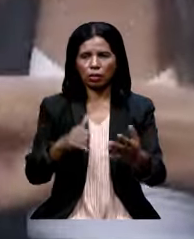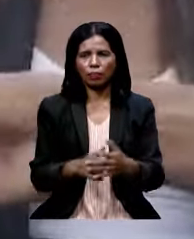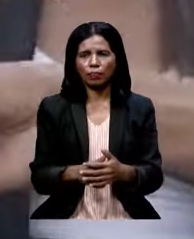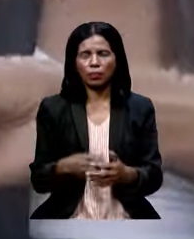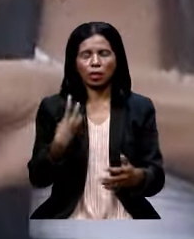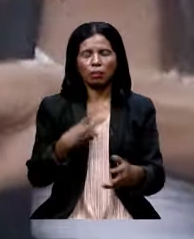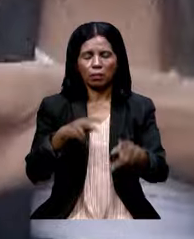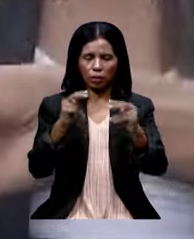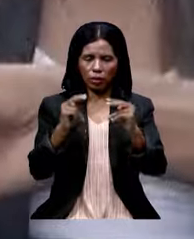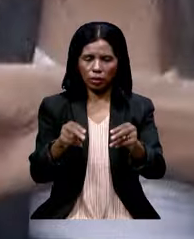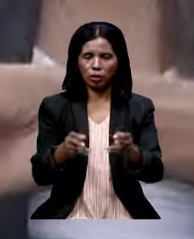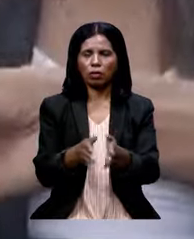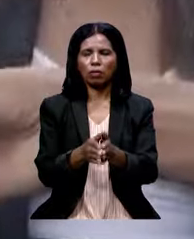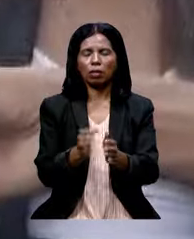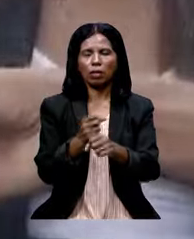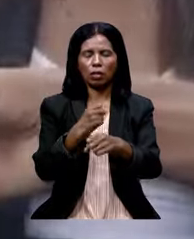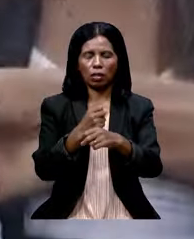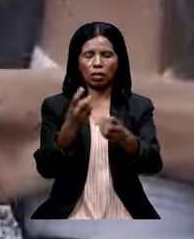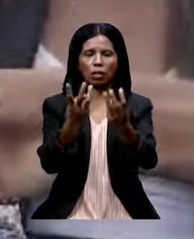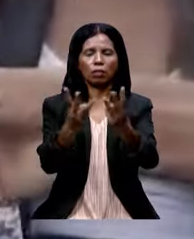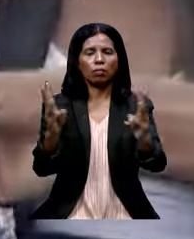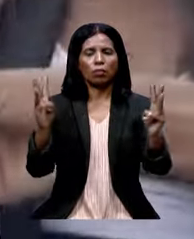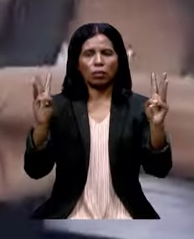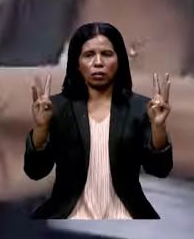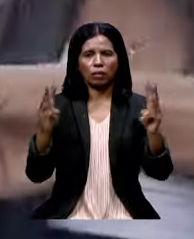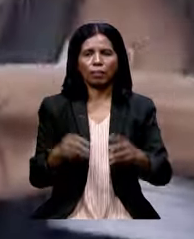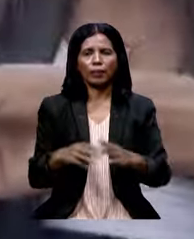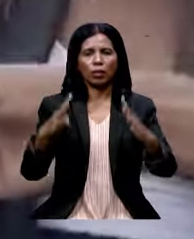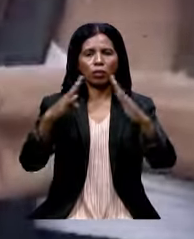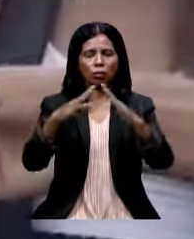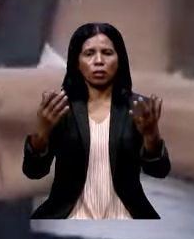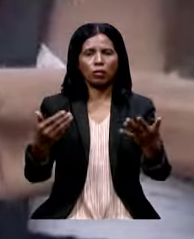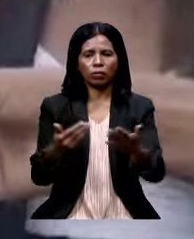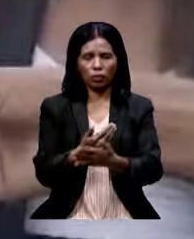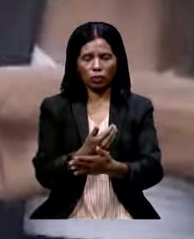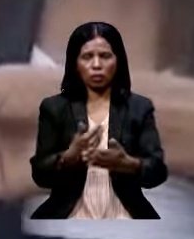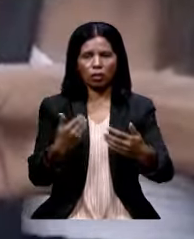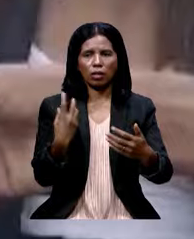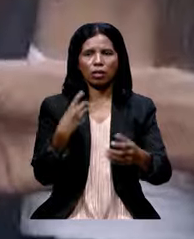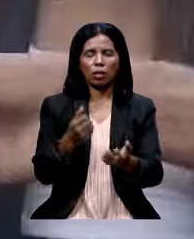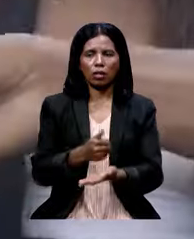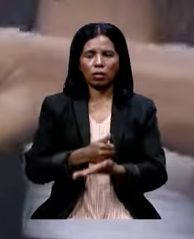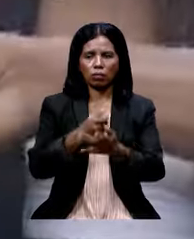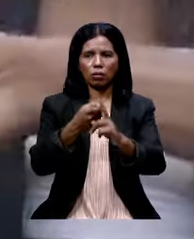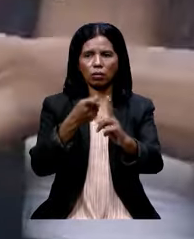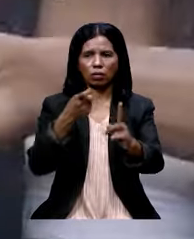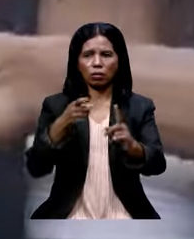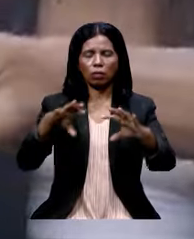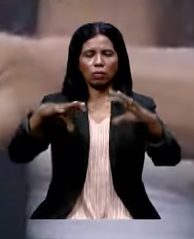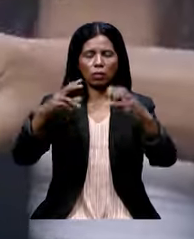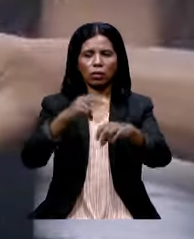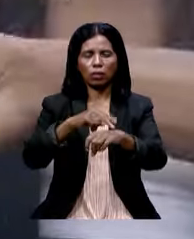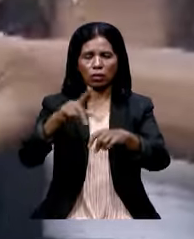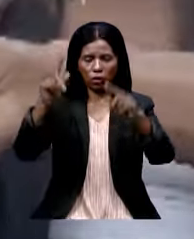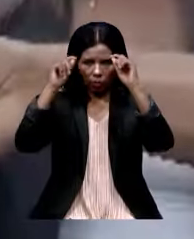Ami persis tebes halumoro. Tambah ini ne umfon iya tena. Ami umfon nebe mak apoyu si Komision Nasional Timor